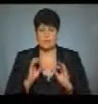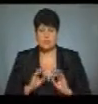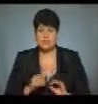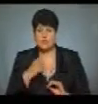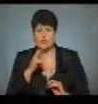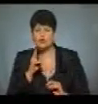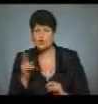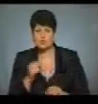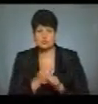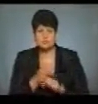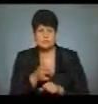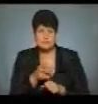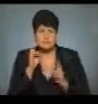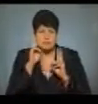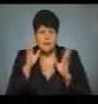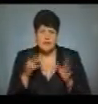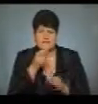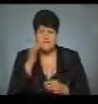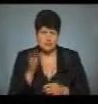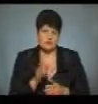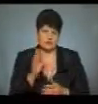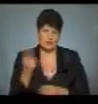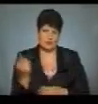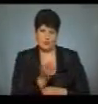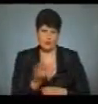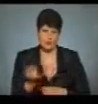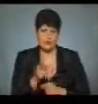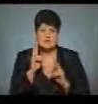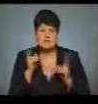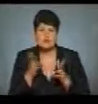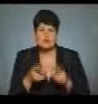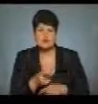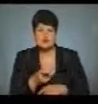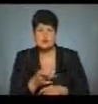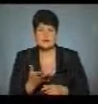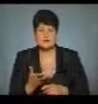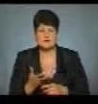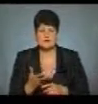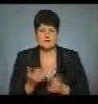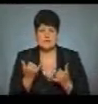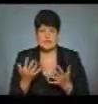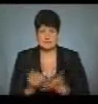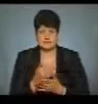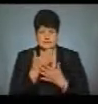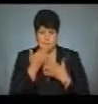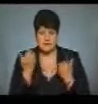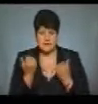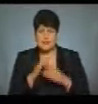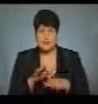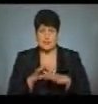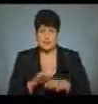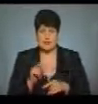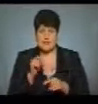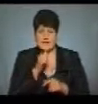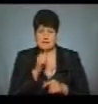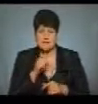постріл, слідству невідомо. Втім, відповідатимуть обидва підозрюваних. Не знають, із якої зброї стріляли в дитину, її досі не знайшли. Не проводили експертизу,